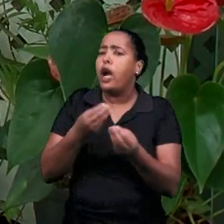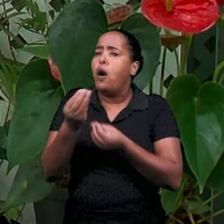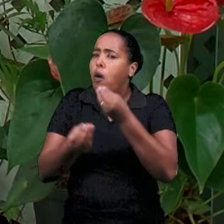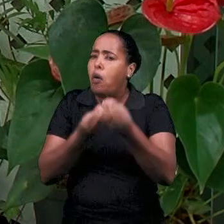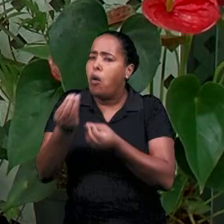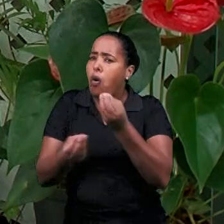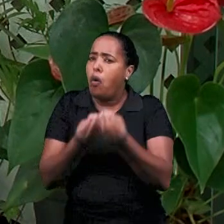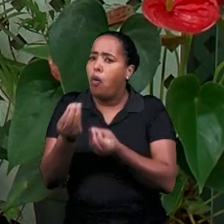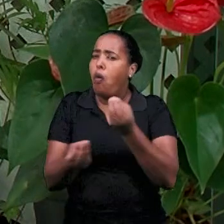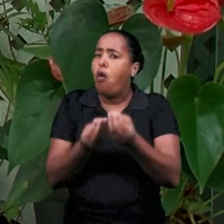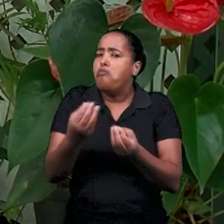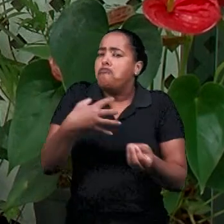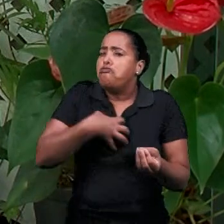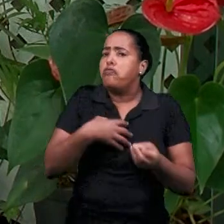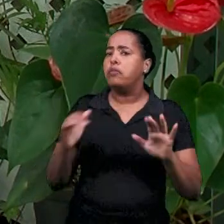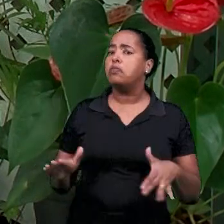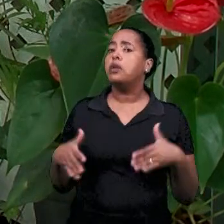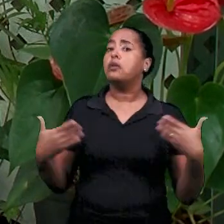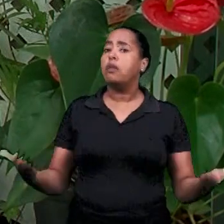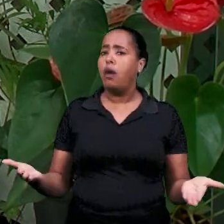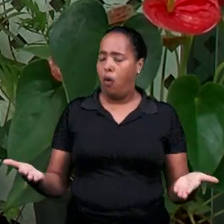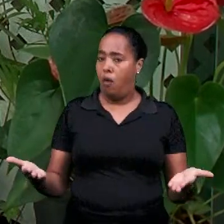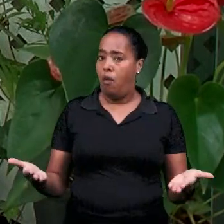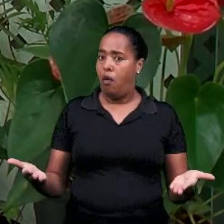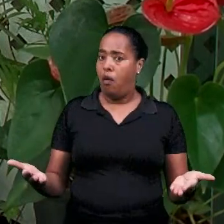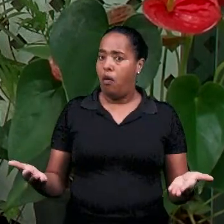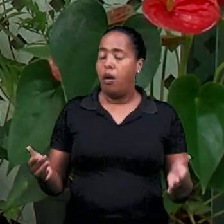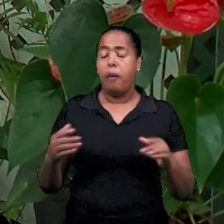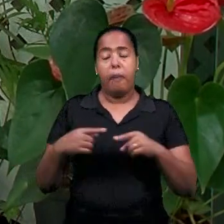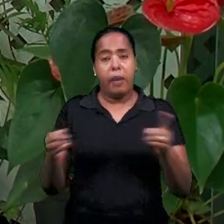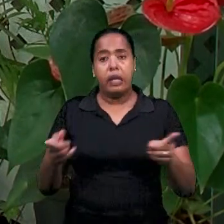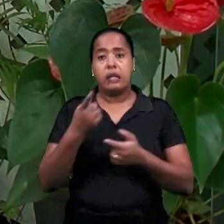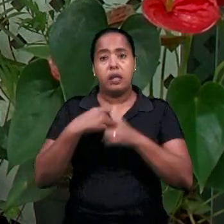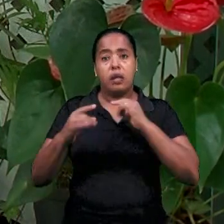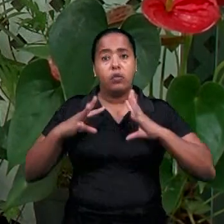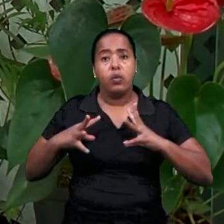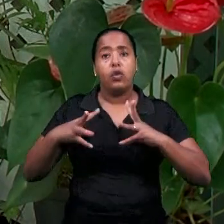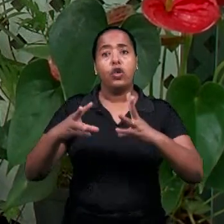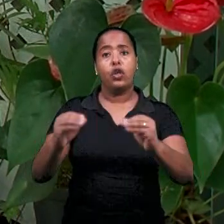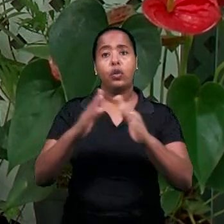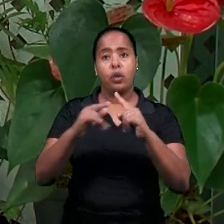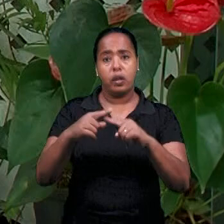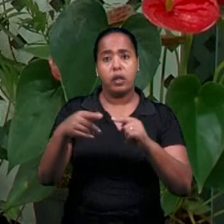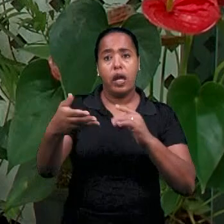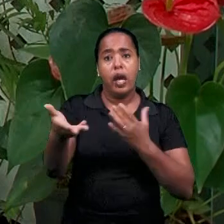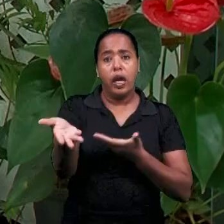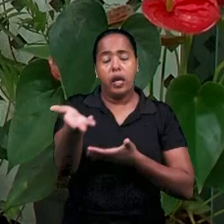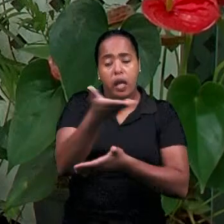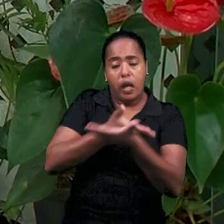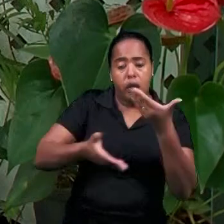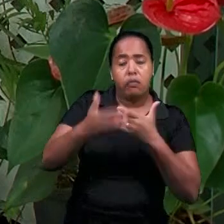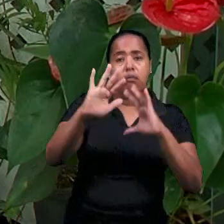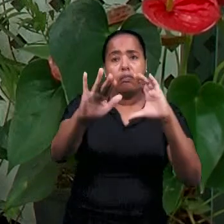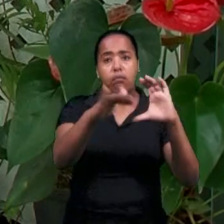Donc, on va passer maintenant, on ne sait pas comment on va procéder, mais nous voulons que toutes